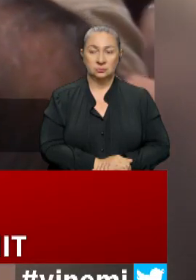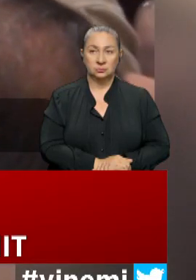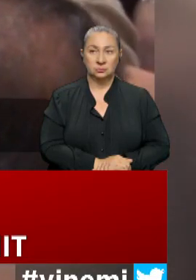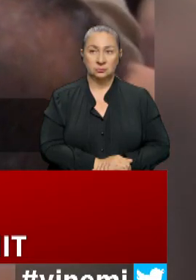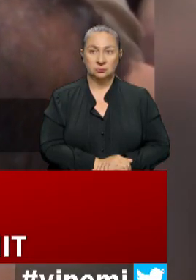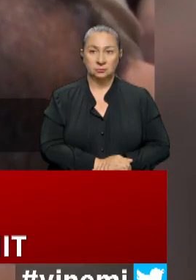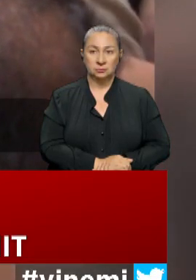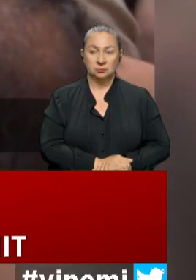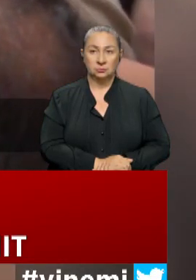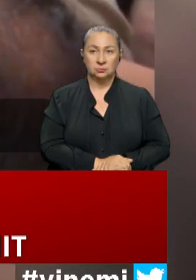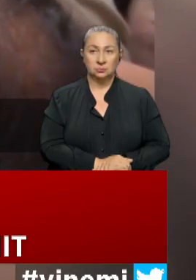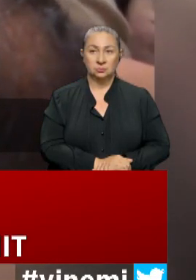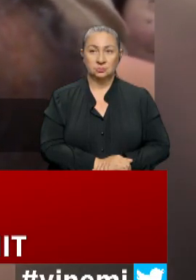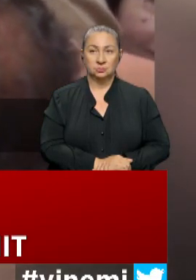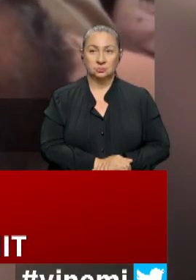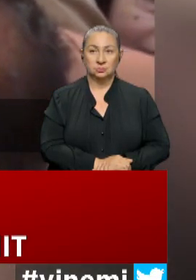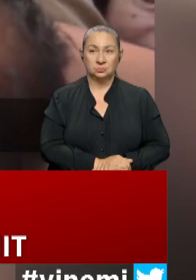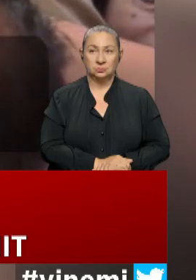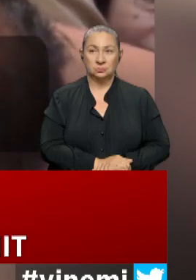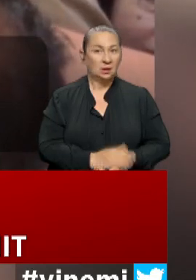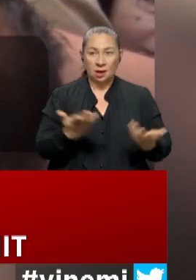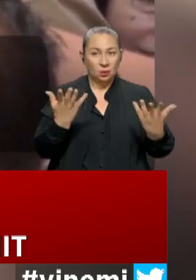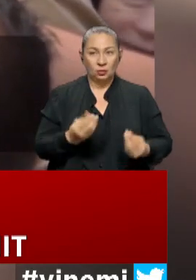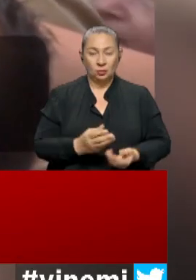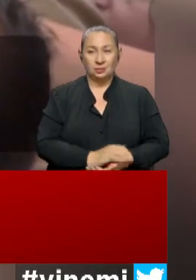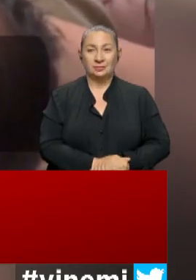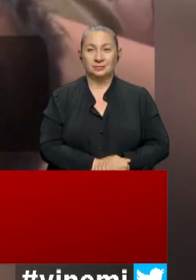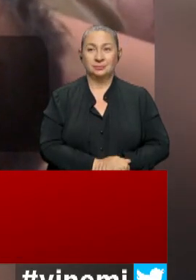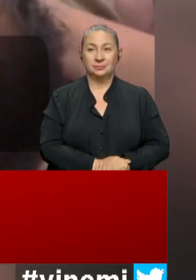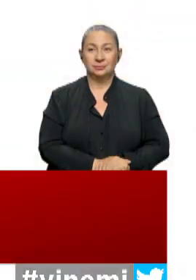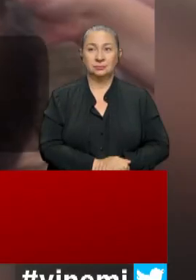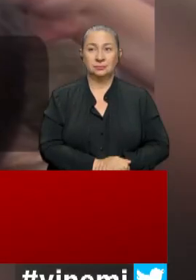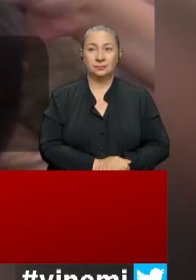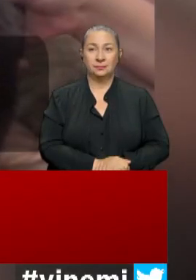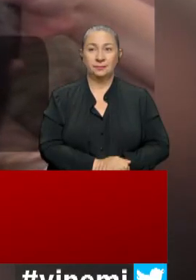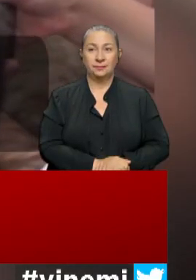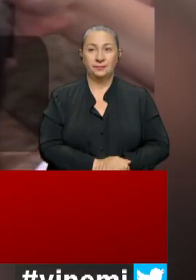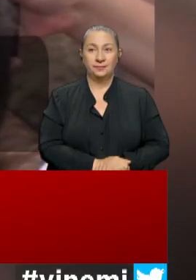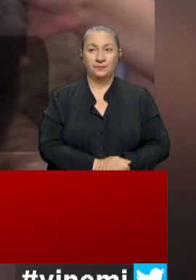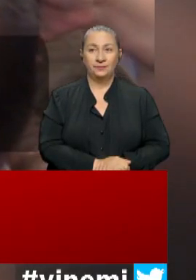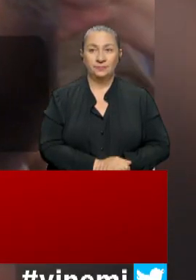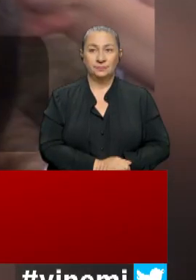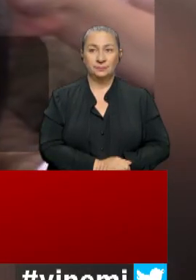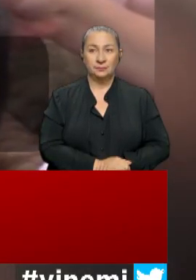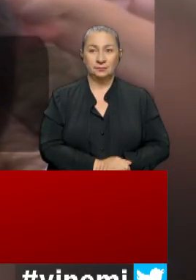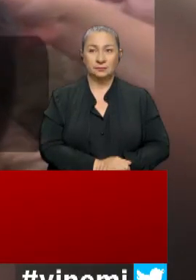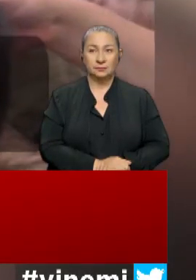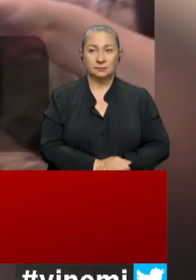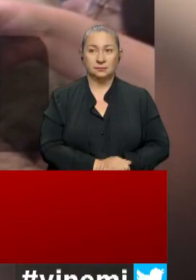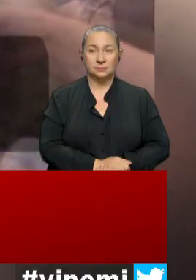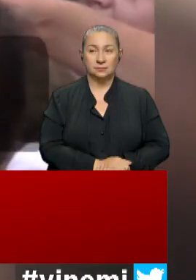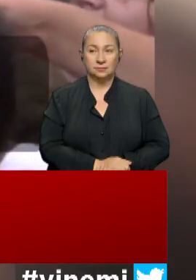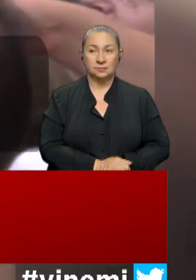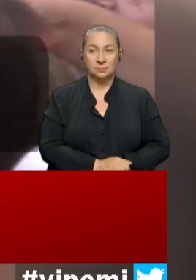5. Gelecek Partisi. 6. Evet. O da sizin ittifakın içinde. Ben sana saydım mı? Saydım. Başka bir hangi